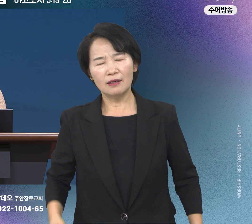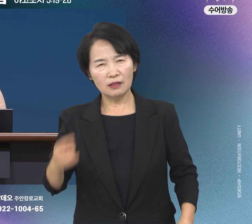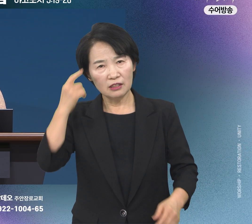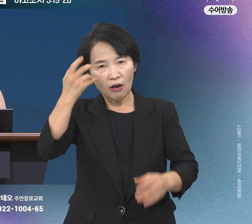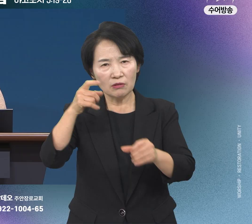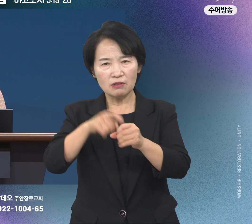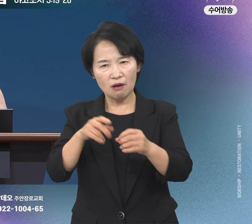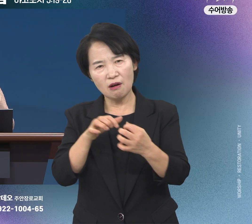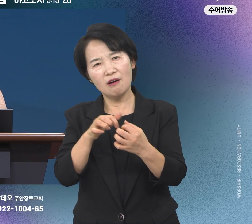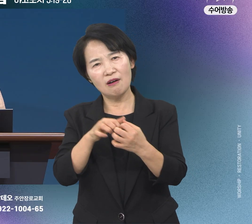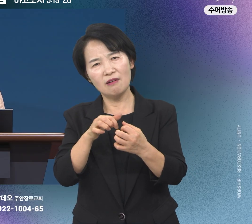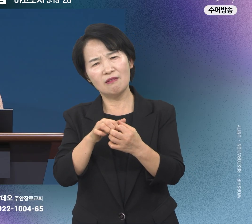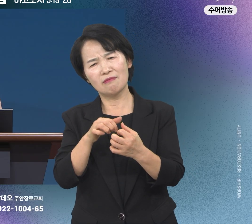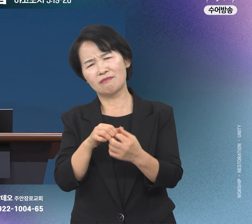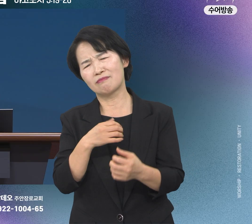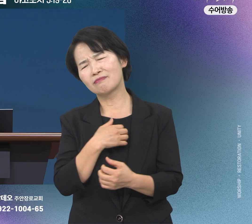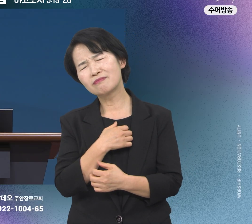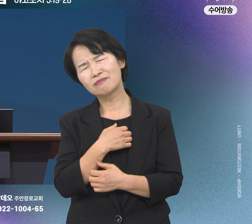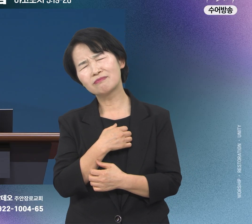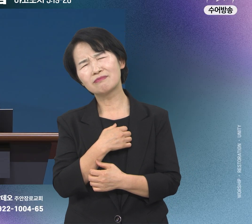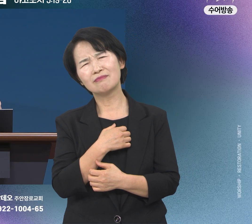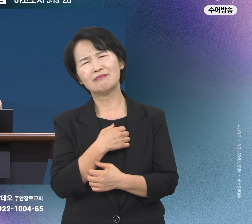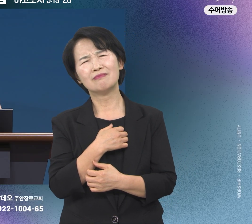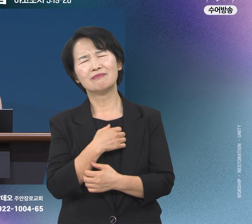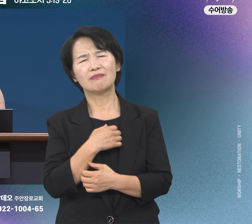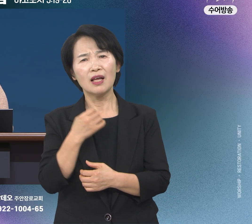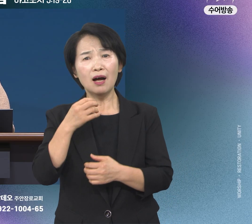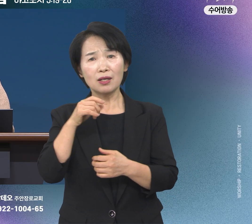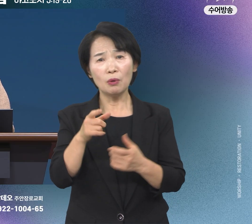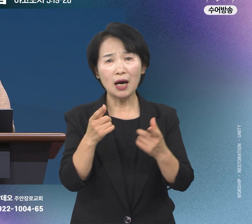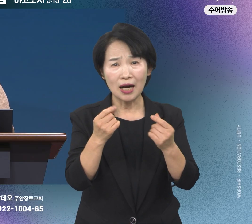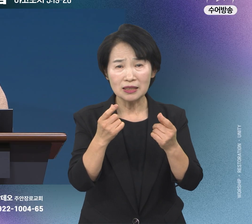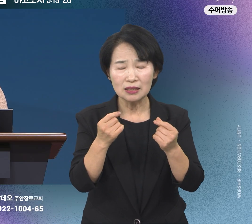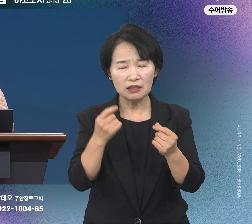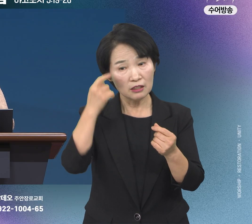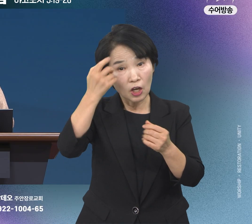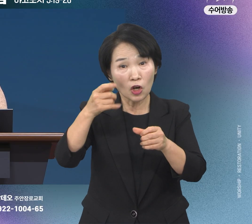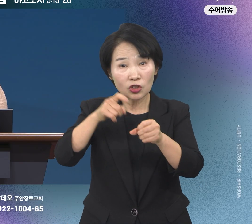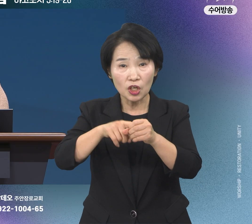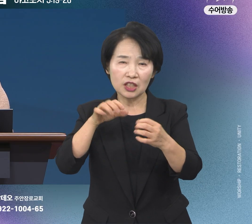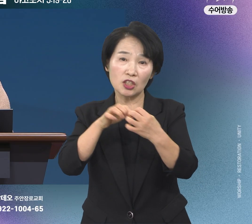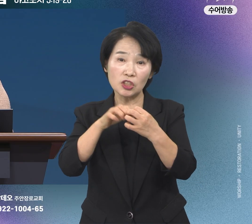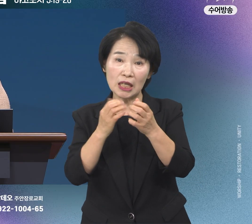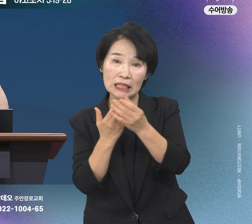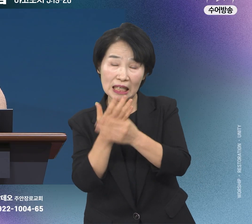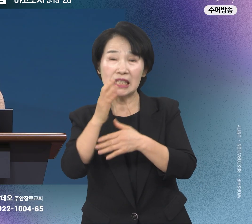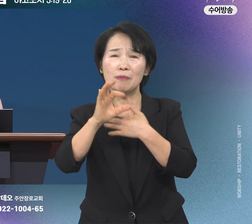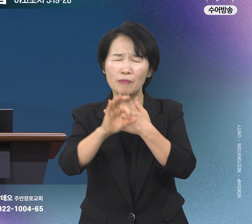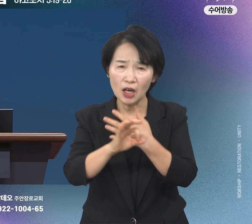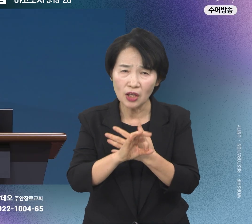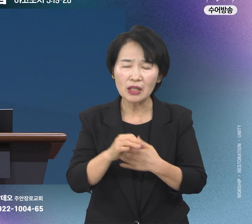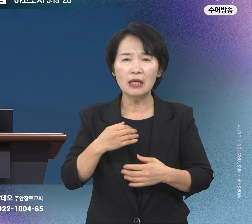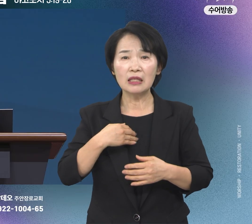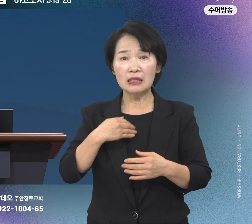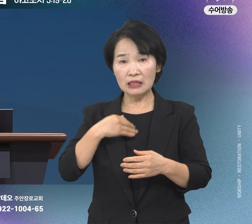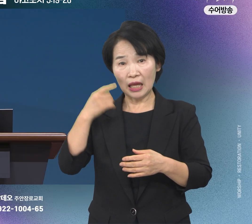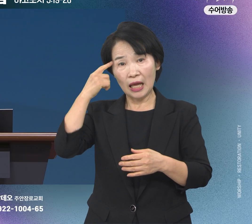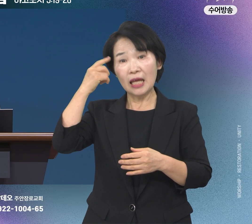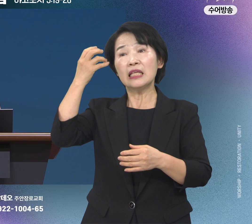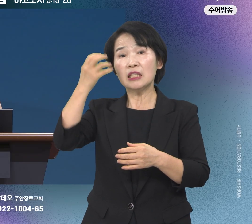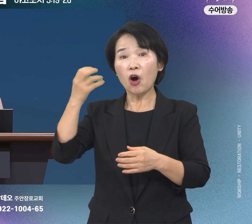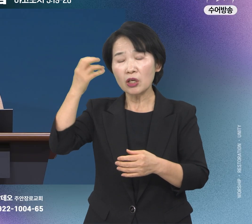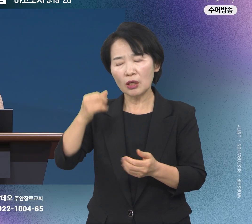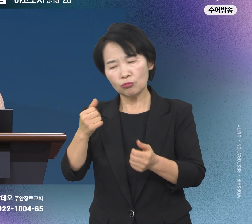했습니다. 근데 이제 신천지에서는 이런 영적 전쟁이 일어나면 너의 영이 죽느니 육이 해해지는